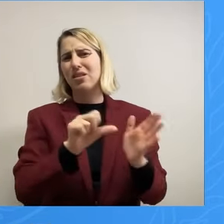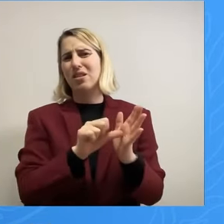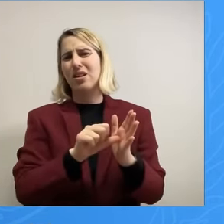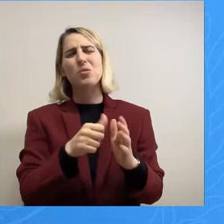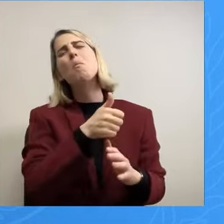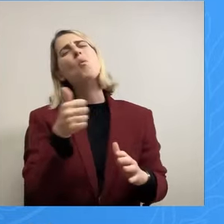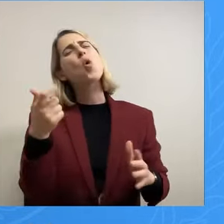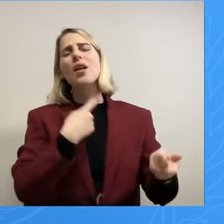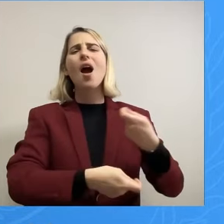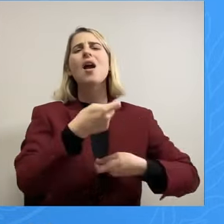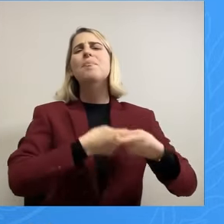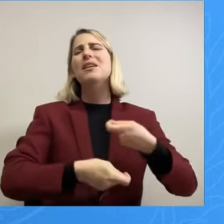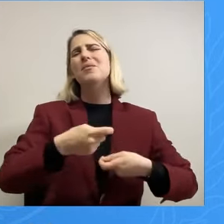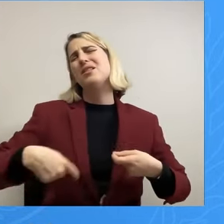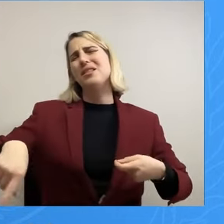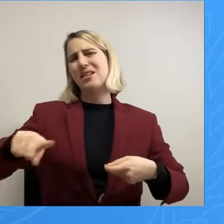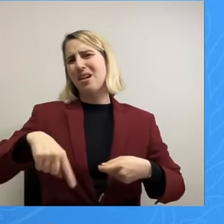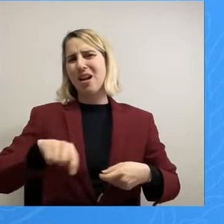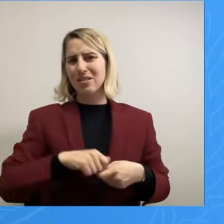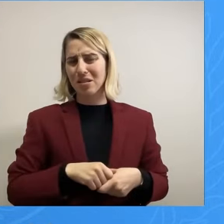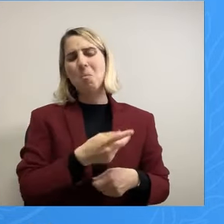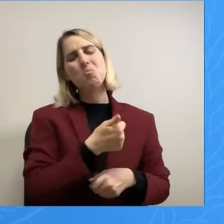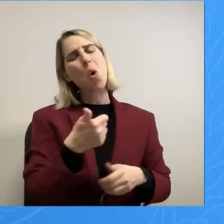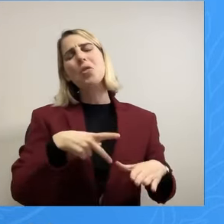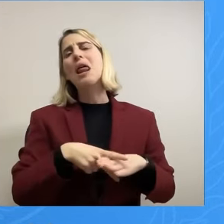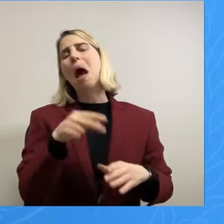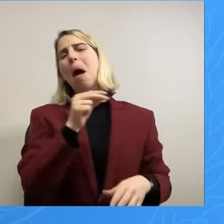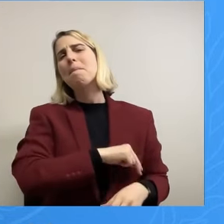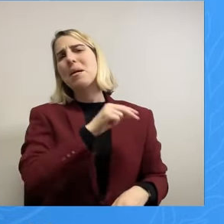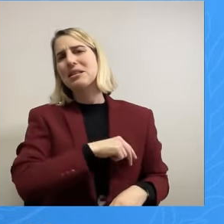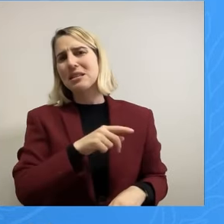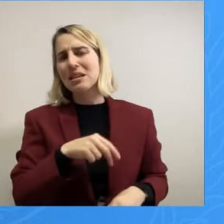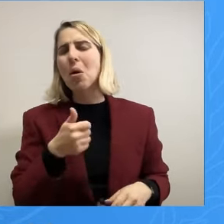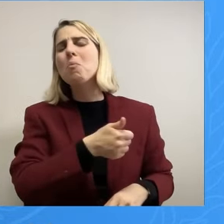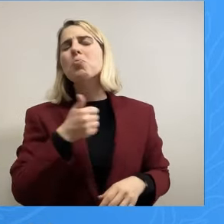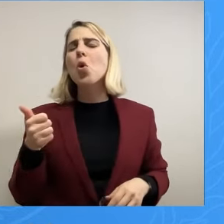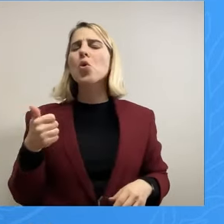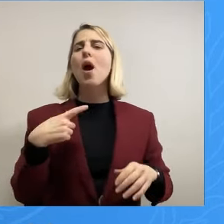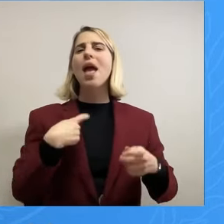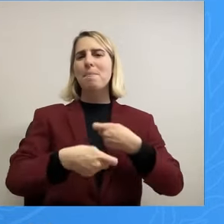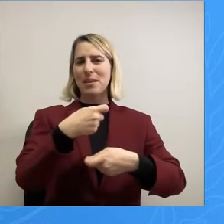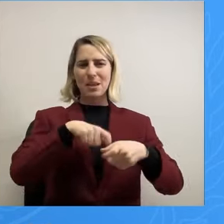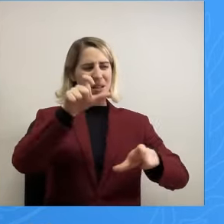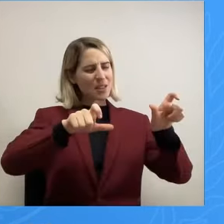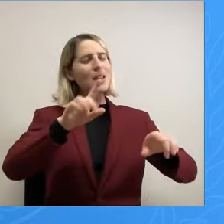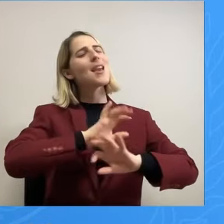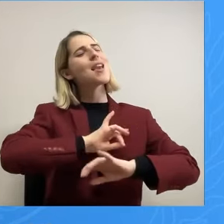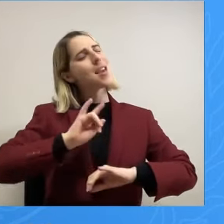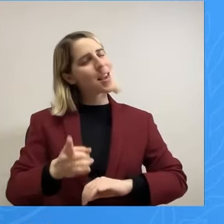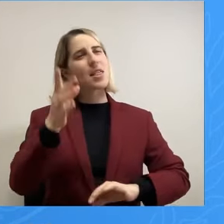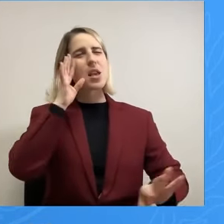την ανώνυμη εταιρεία, αφορά τις τράπεζες, αφορά τους επιχειρηματίες που ήδη σχεδιάζουν να